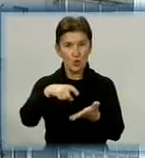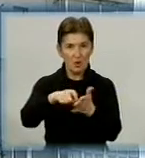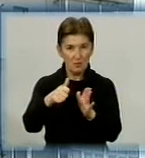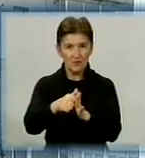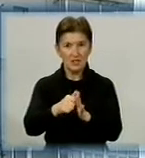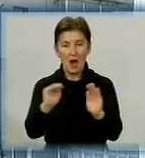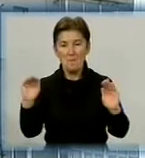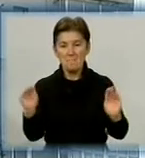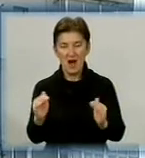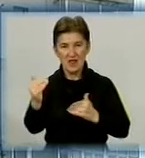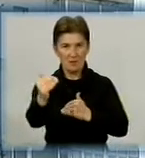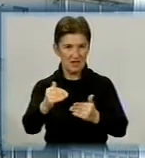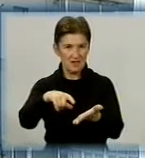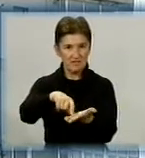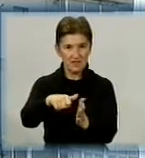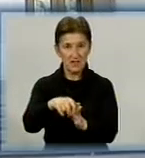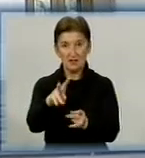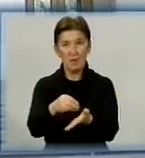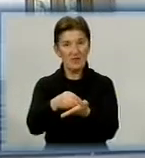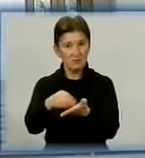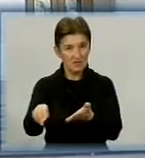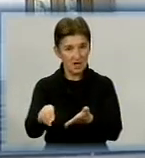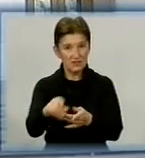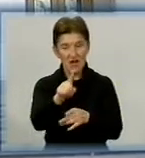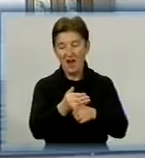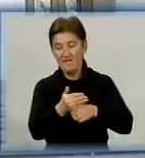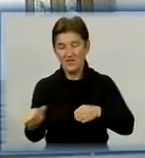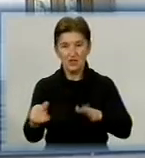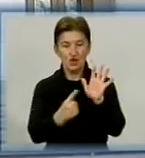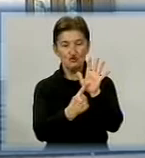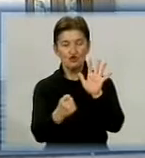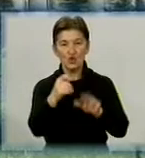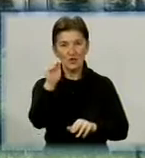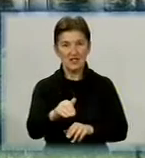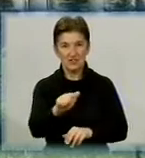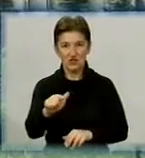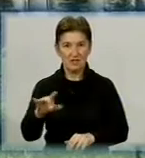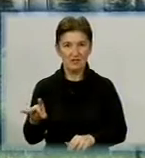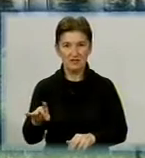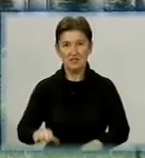впорядковані і малогабаритні квартири. На їх придбання з міської скарбниці виділять майже 600 тисяч гривень.